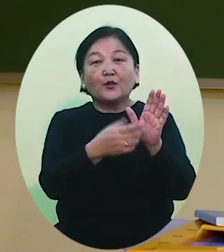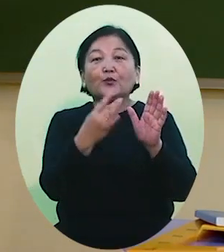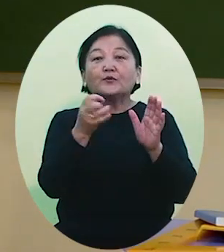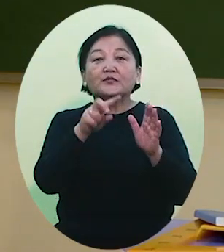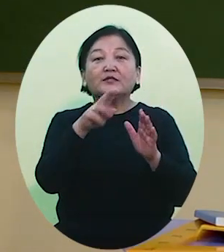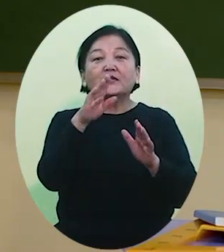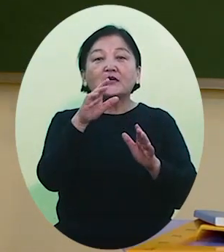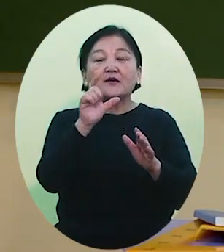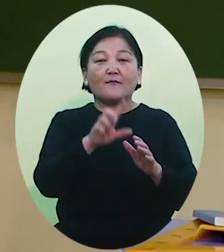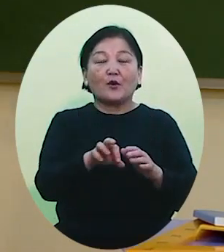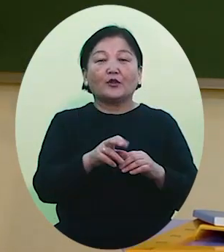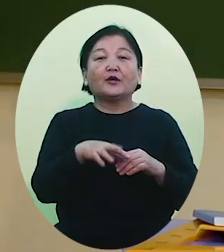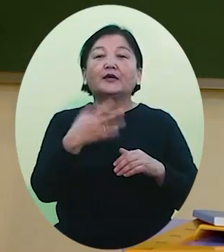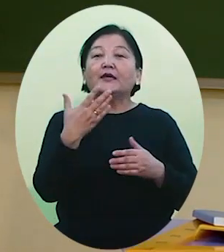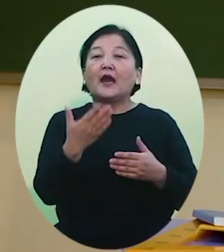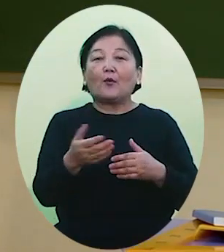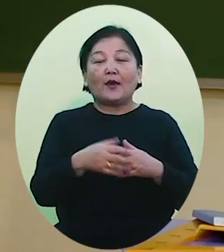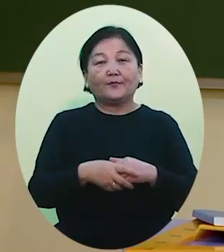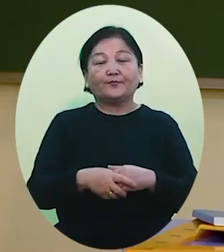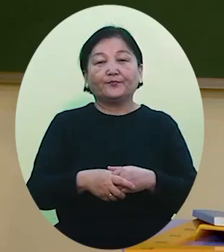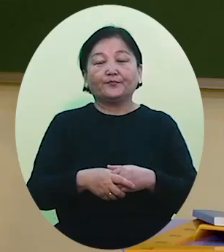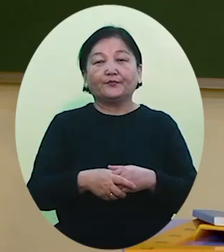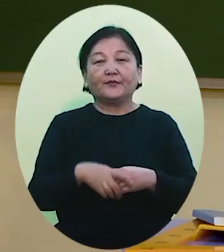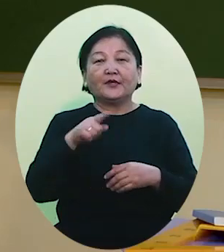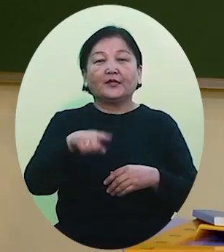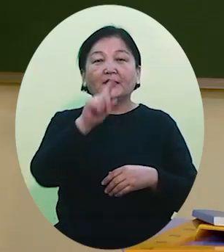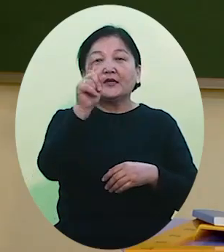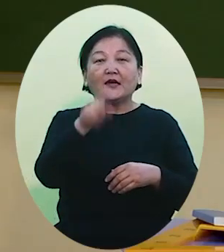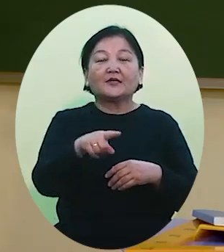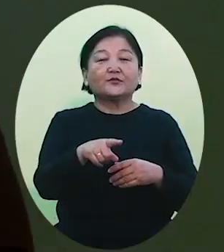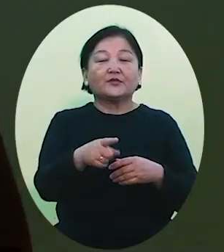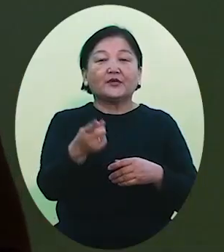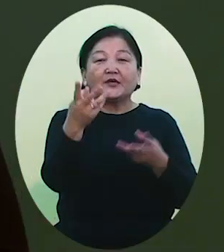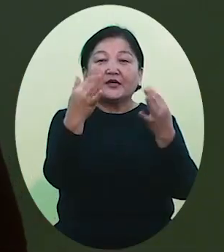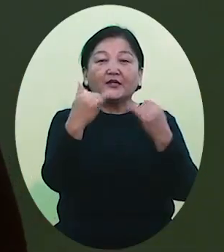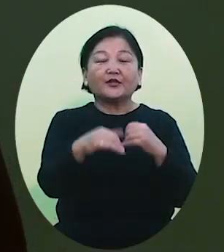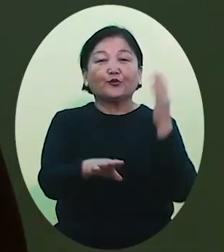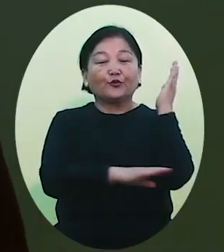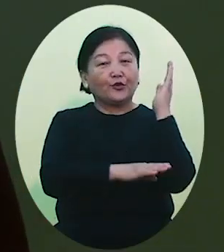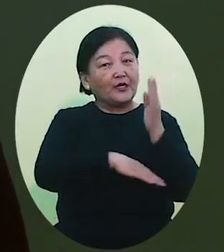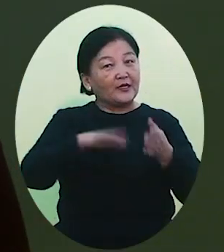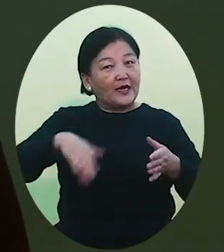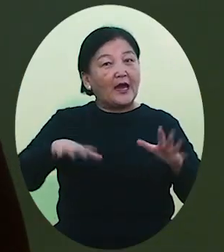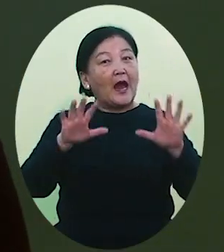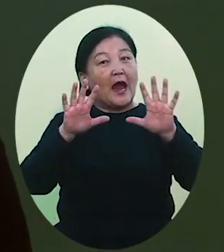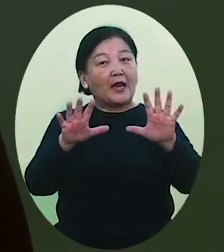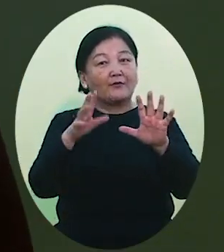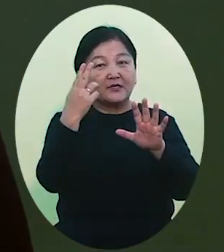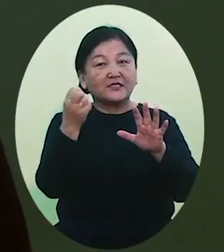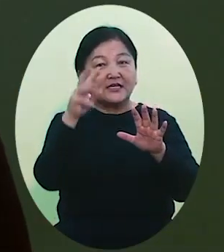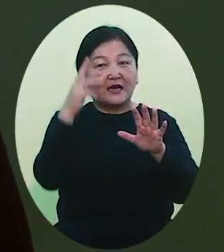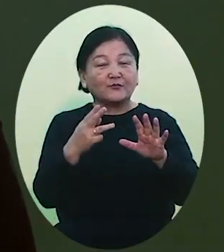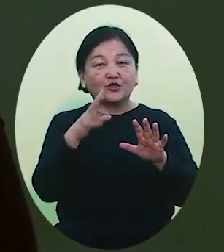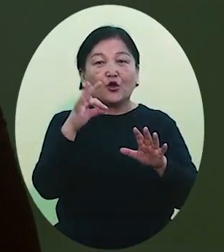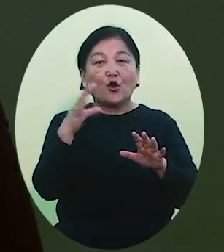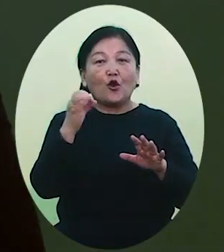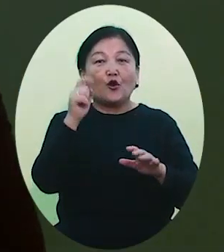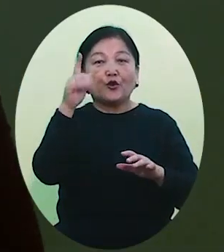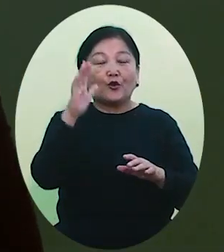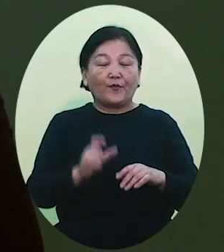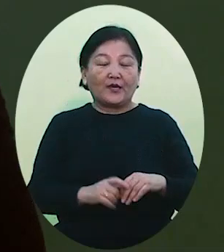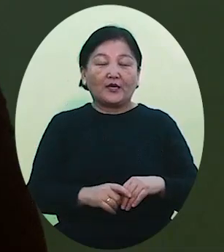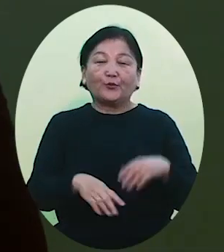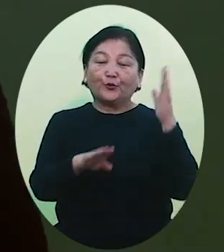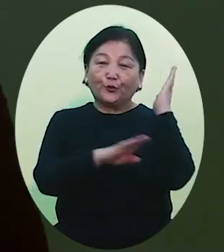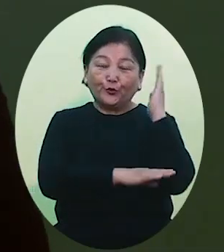гэж. Тэгэхээр өдөрт 2 цамц ойж байгаа юм чинь хэдэн өдрийн дараа 10 цамц ойх вэ гэхээр 10-ийгэ 2